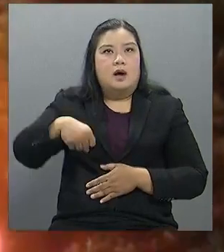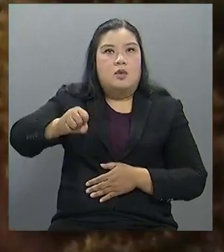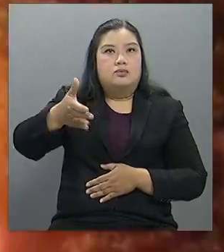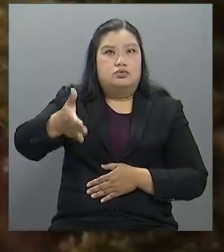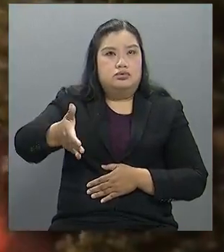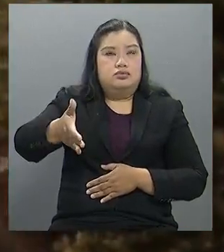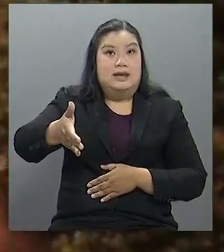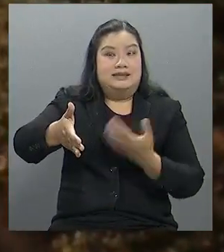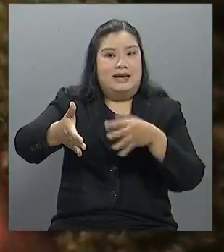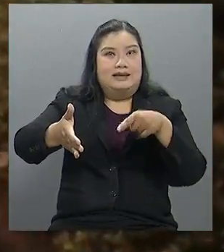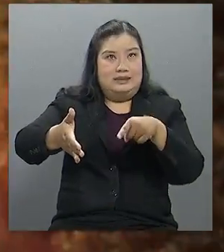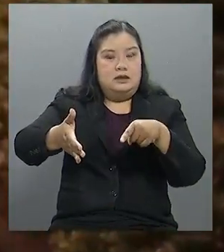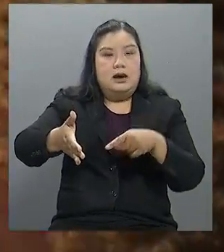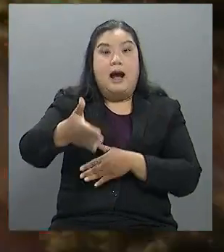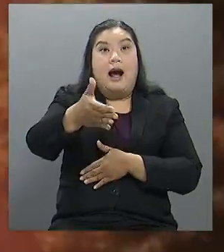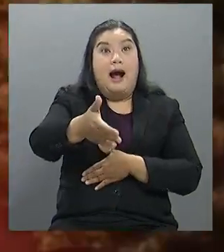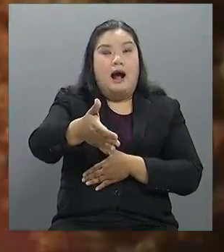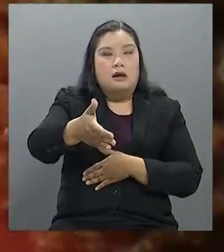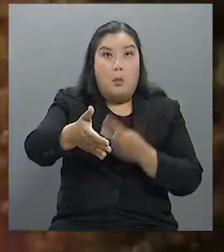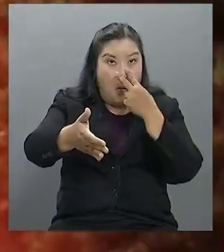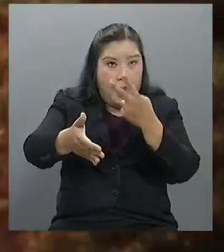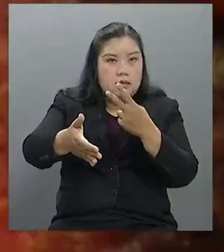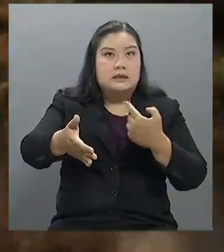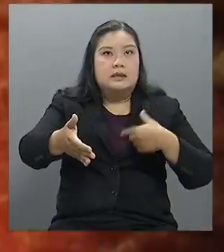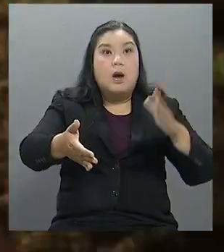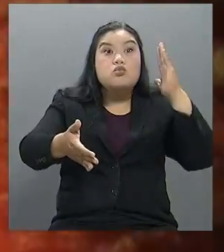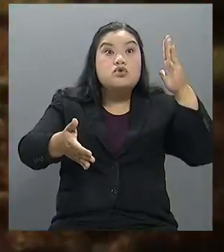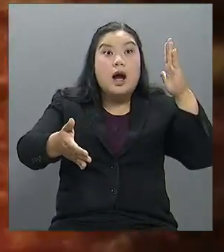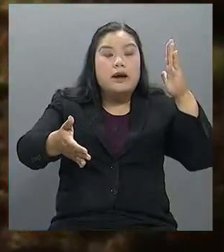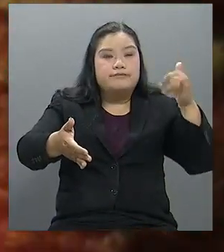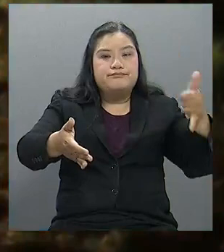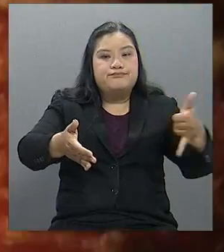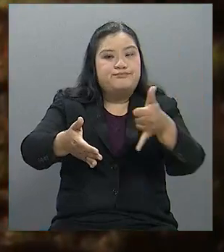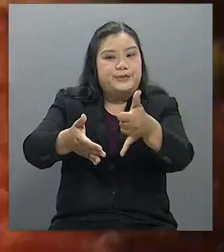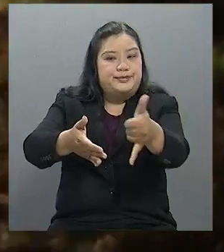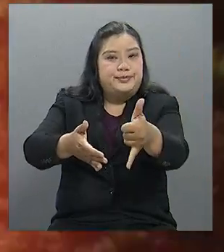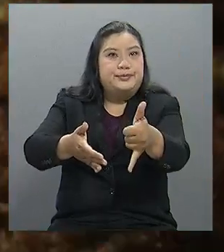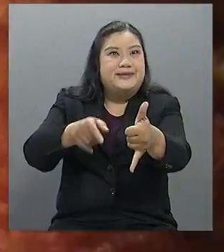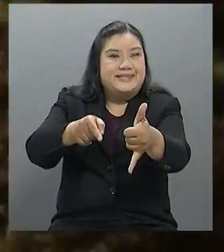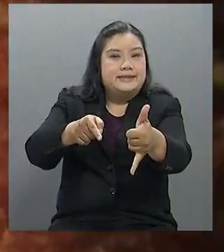มาต่อข้างหน้านี่มาเข้าซอยข้างหน้านู้นนะครับแต่ว่าอีก2คนนั้นเข้าไปในซอยนั้นผมวิ่งพวก อีก2คนนั้น